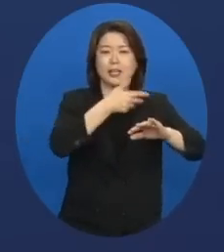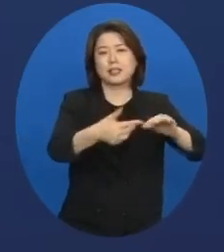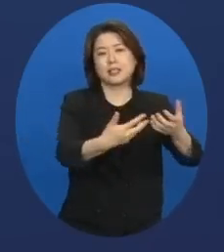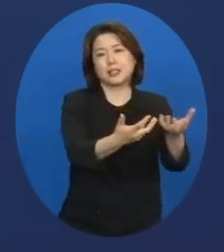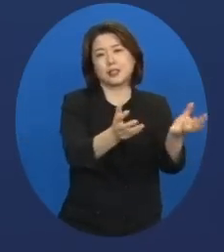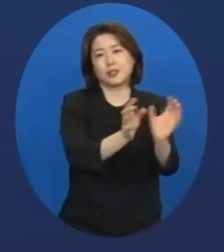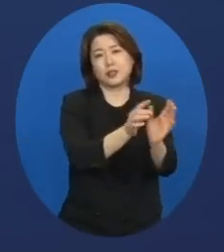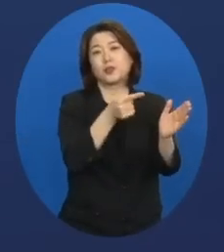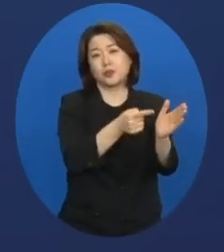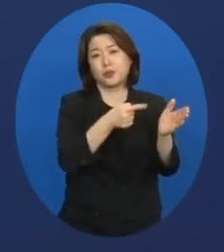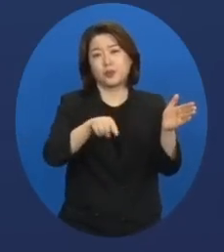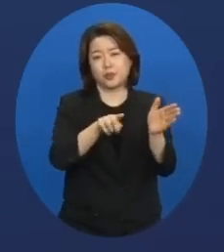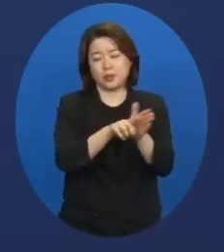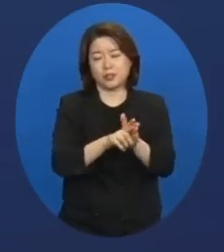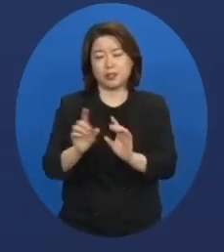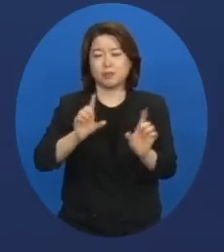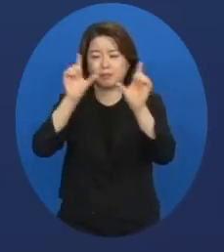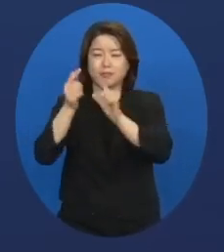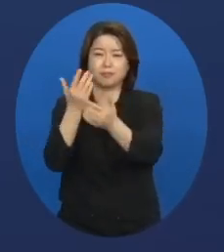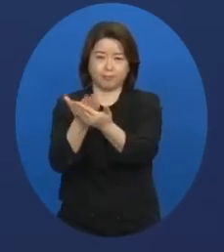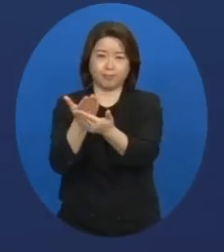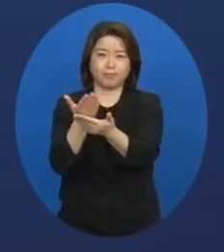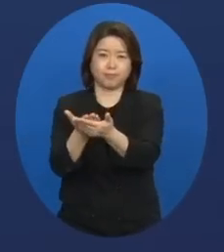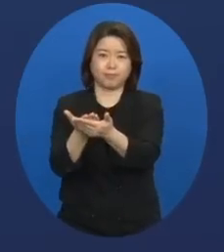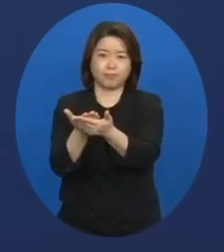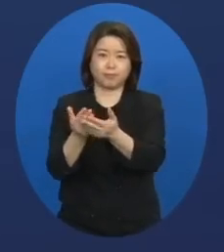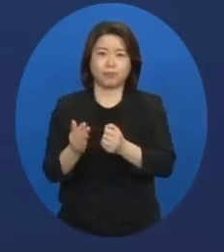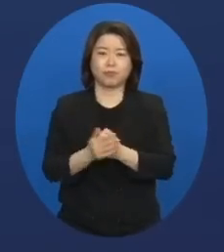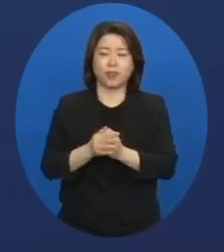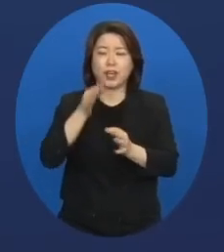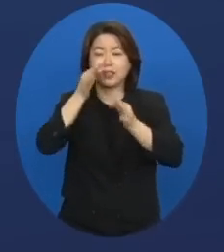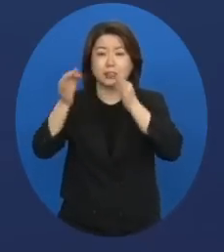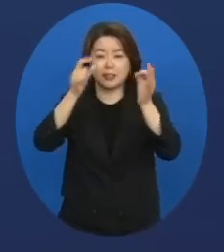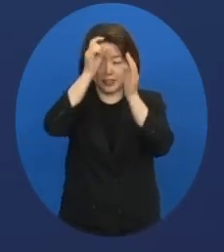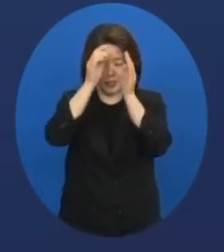위해서 그렇게 살게 해 주소서. 통성으로 우리 기도하겠습니다.